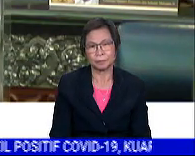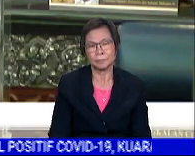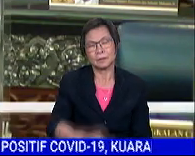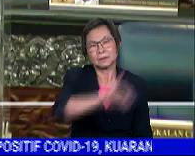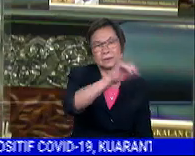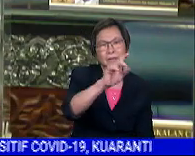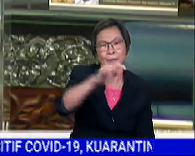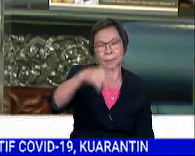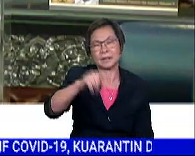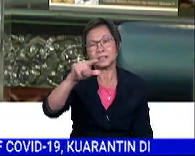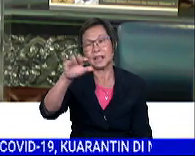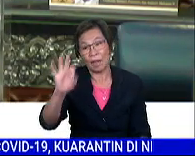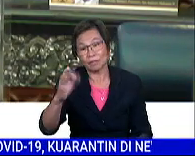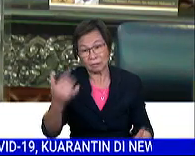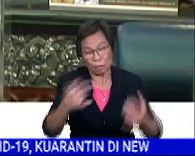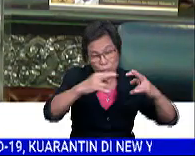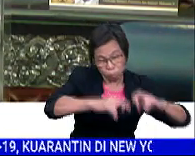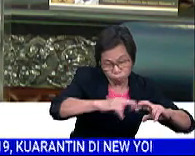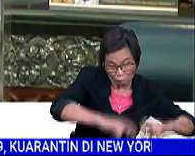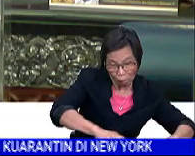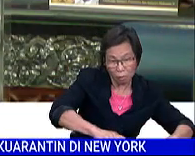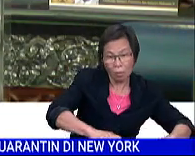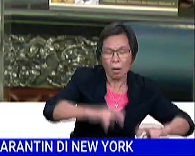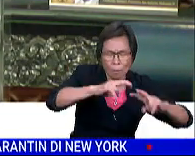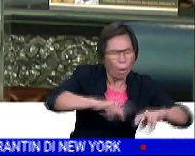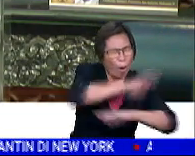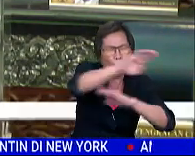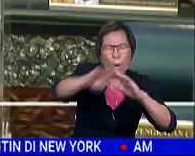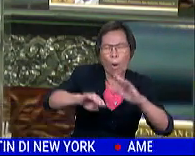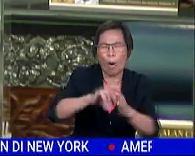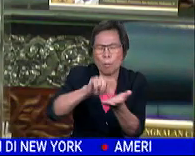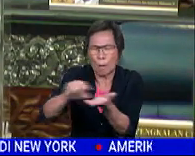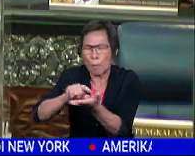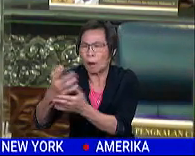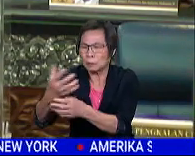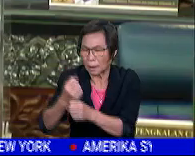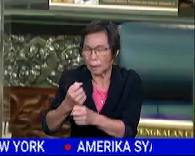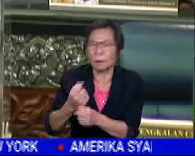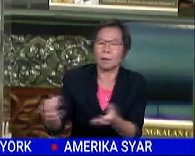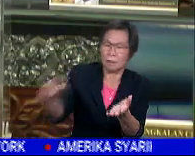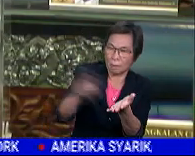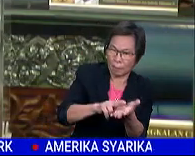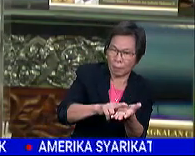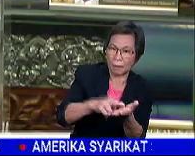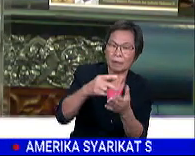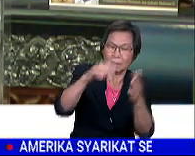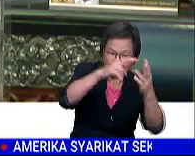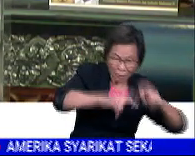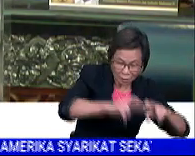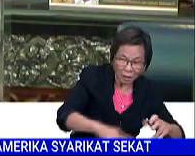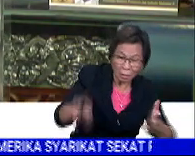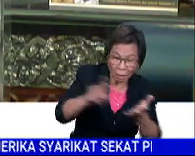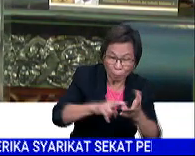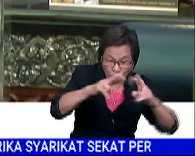JTP GN ini sedang memperhalusi menganalisa semua dapatan yang diperolehi. Laporan dapatan kajian ini akan dibentang